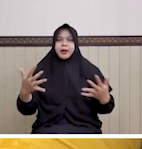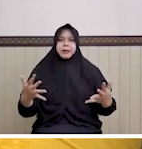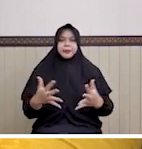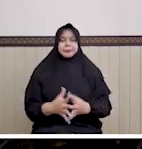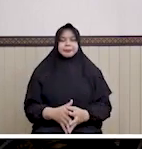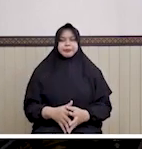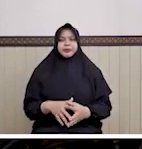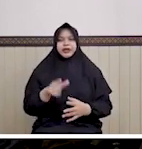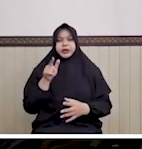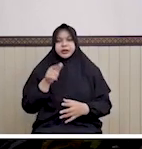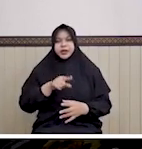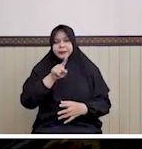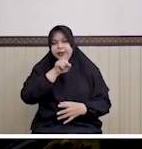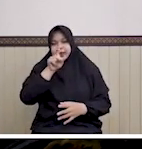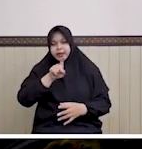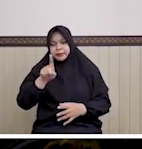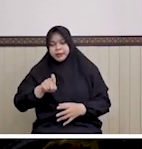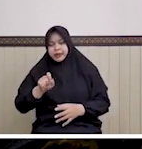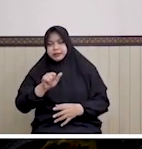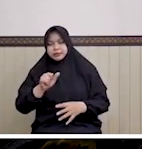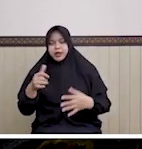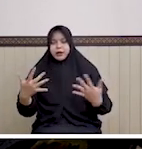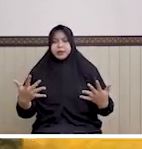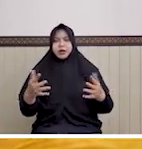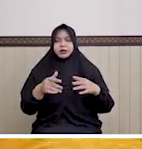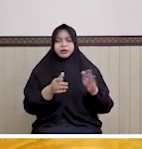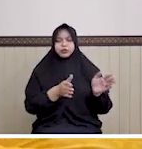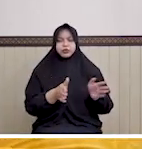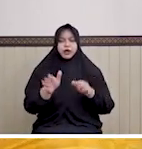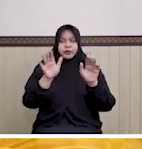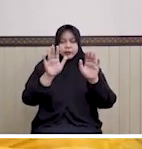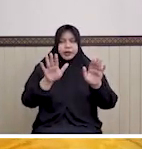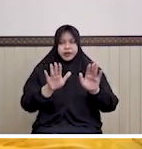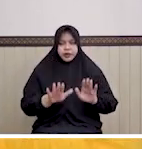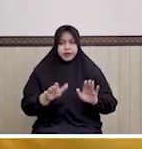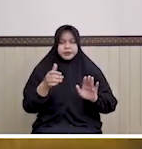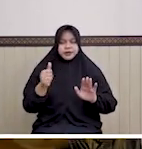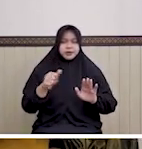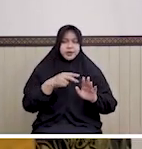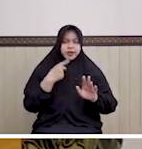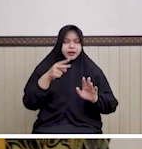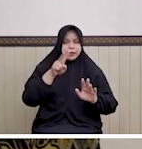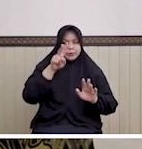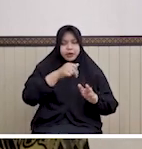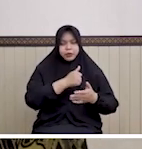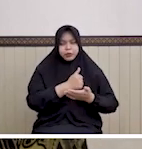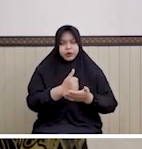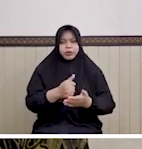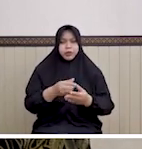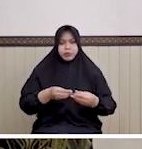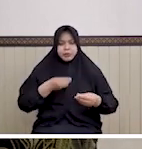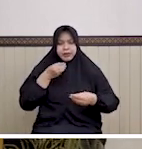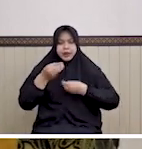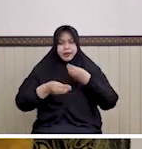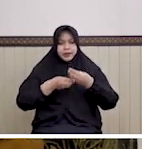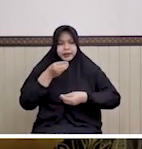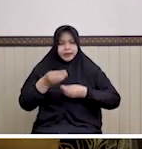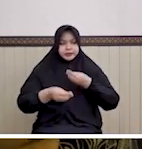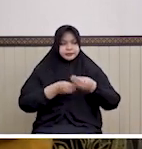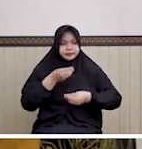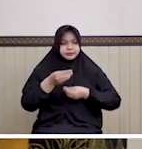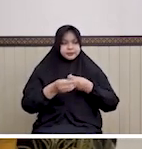kan pertanyaan Seperti apa saja Kemudian Media apa yang bisa kita pakai untuk membantu Dia memberikan keterangan